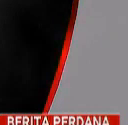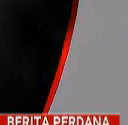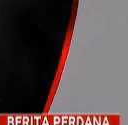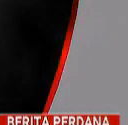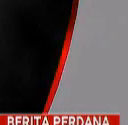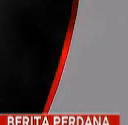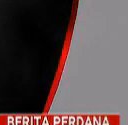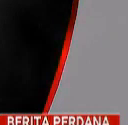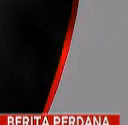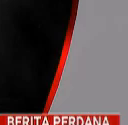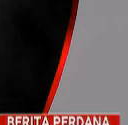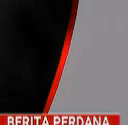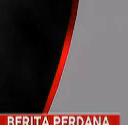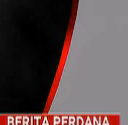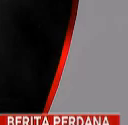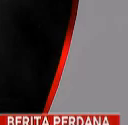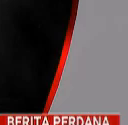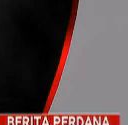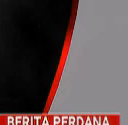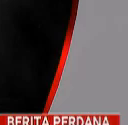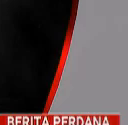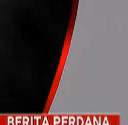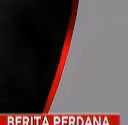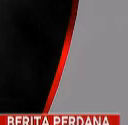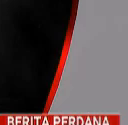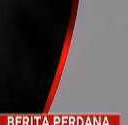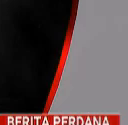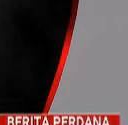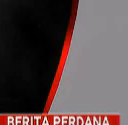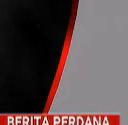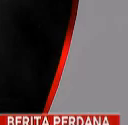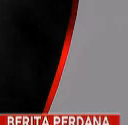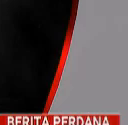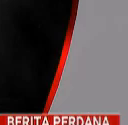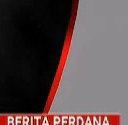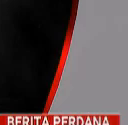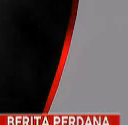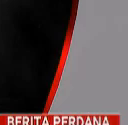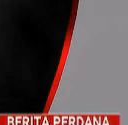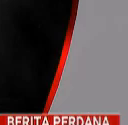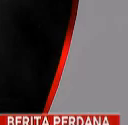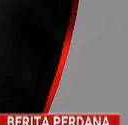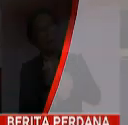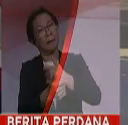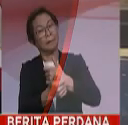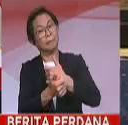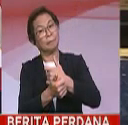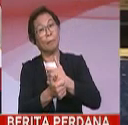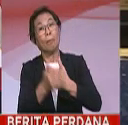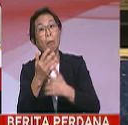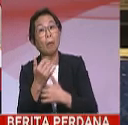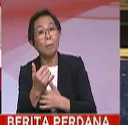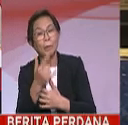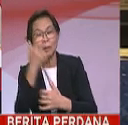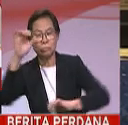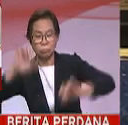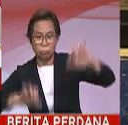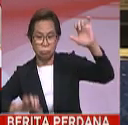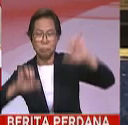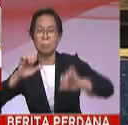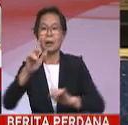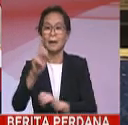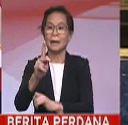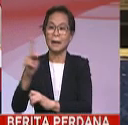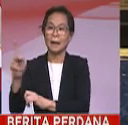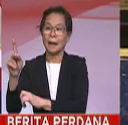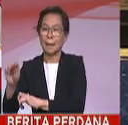Negeri-negeri yang dikenakan PKP yang saya sebutkan tadi ialah negeri yang berisiko tinggi. Ia ini hasil penilaian risiko